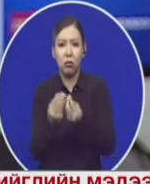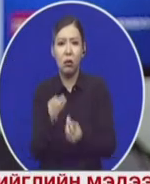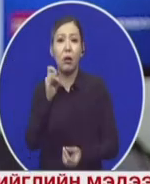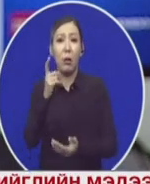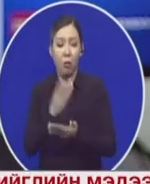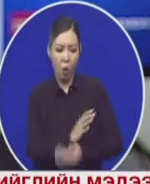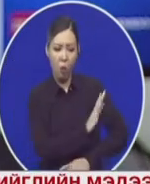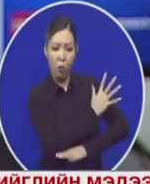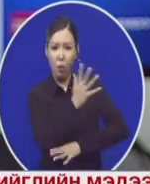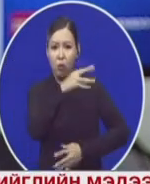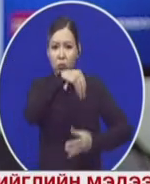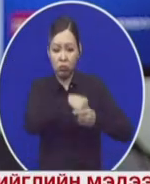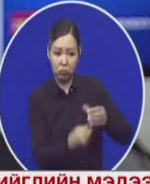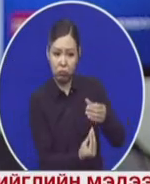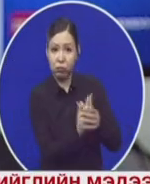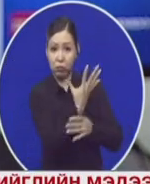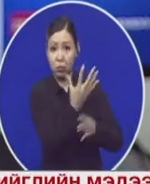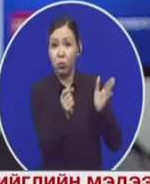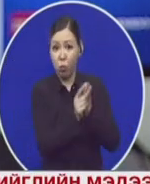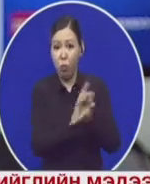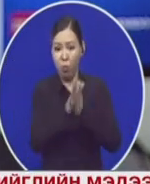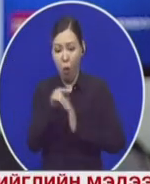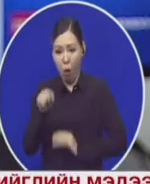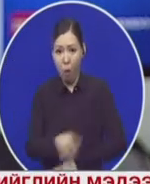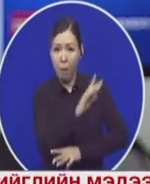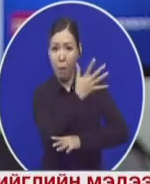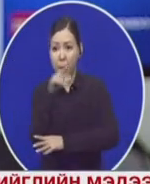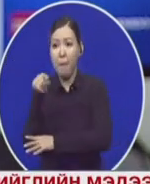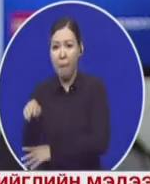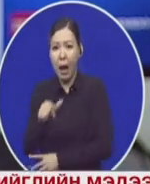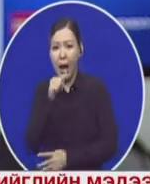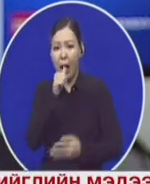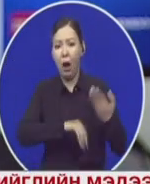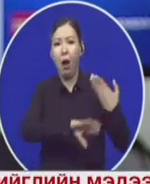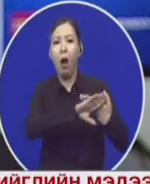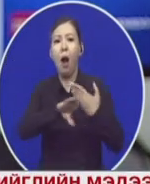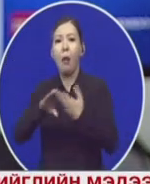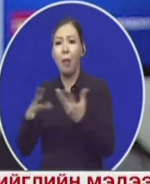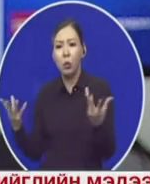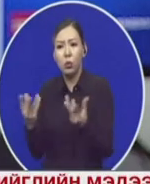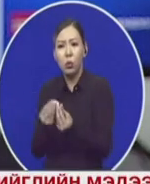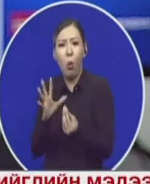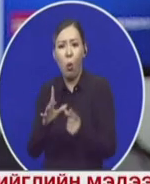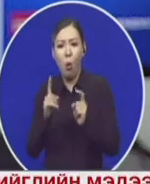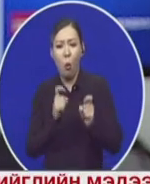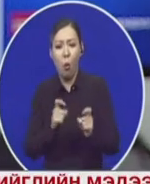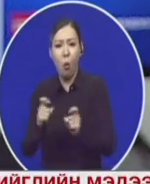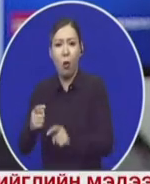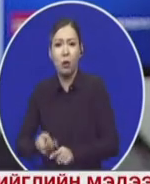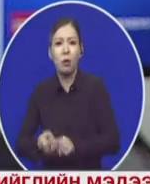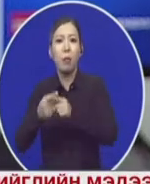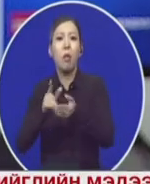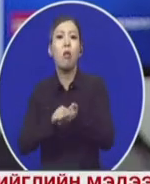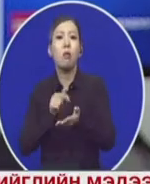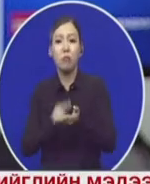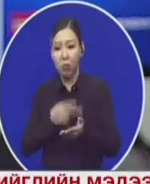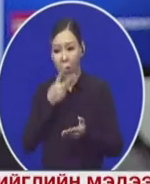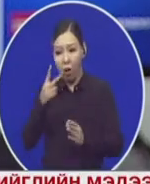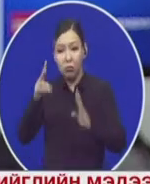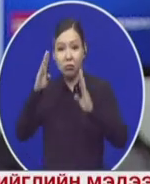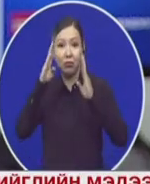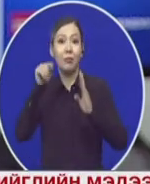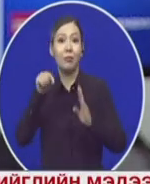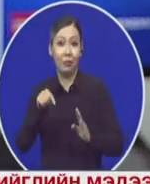чухал гэхдээ одоо байгаа айн сангаа хамгаалан багасахгүй байх нь түүнээс ч илүү чухал асуудал гэдэг нь үүнээс харагдаж байгааг энэ